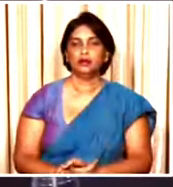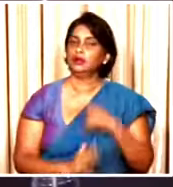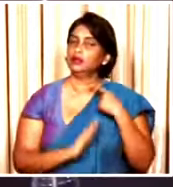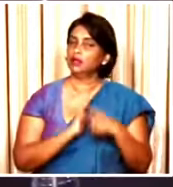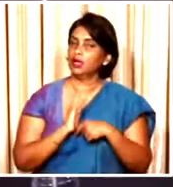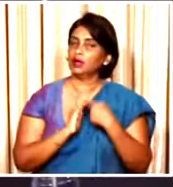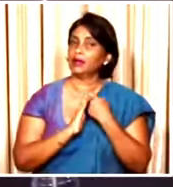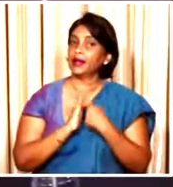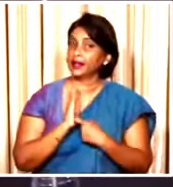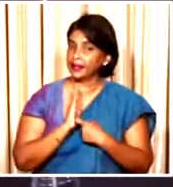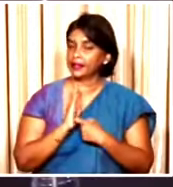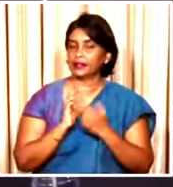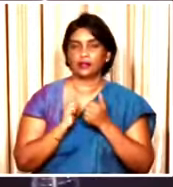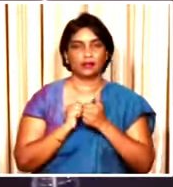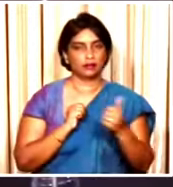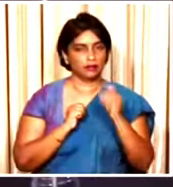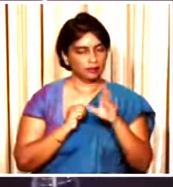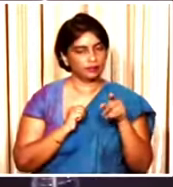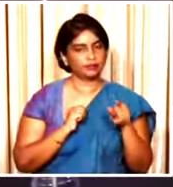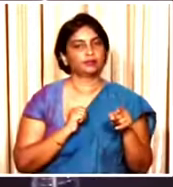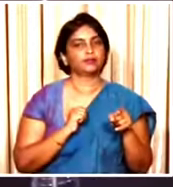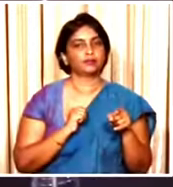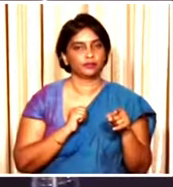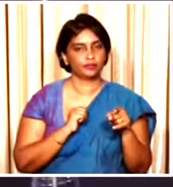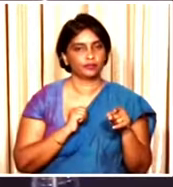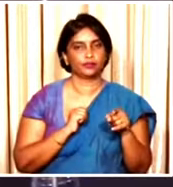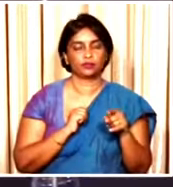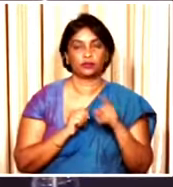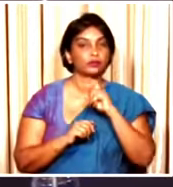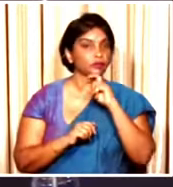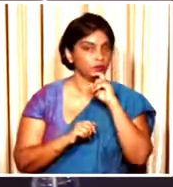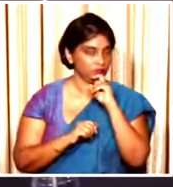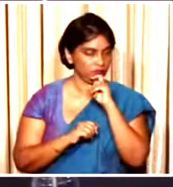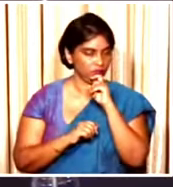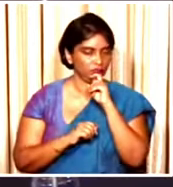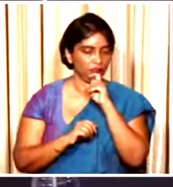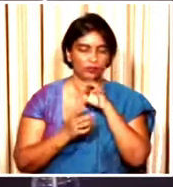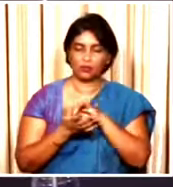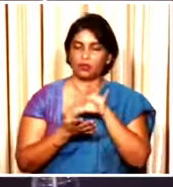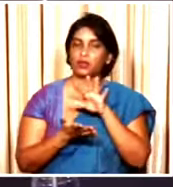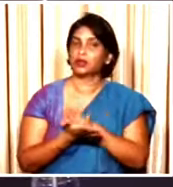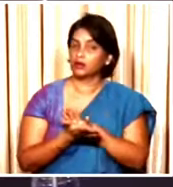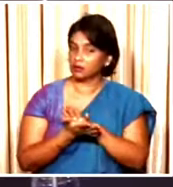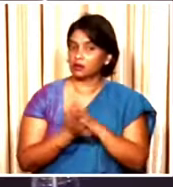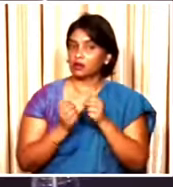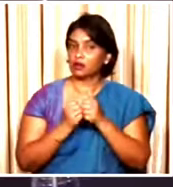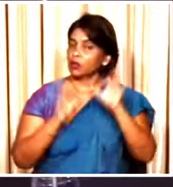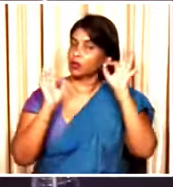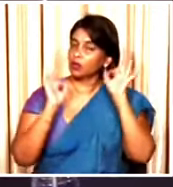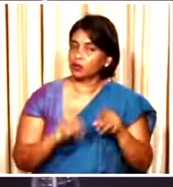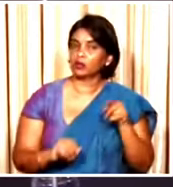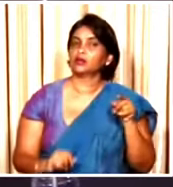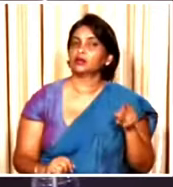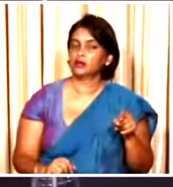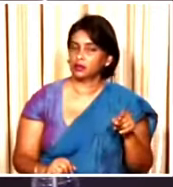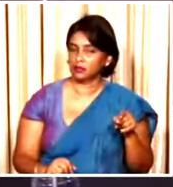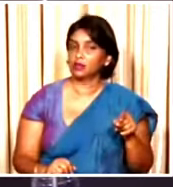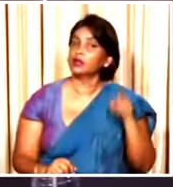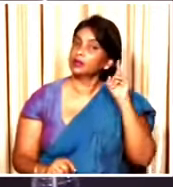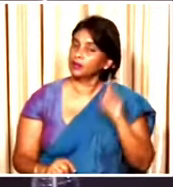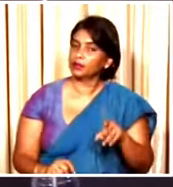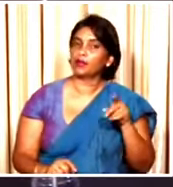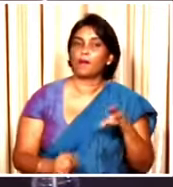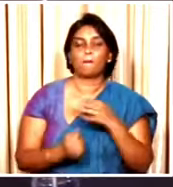රටේ නීතිය ක්‍රියාත්මක කිරීමේදී අධිකරණයේ තීන්දුව ක්‍රියාත්මක කරන්න දෙන්නේ නැත්නම් ඒ